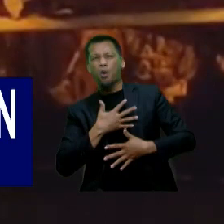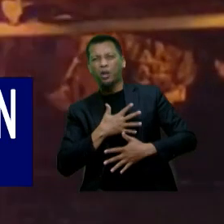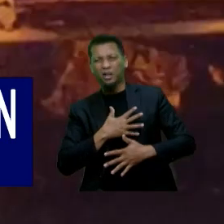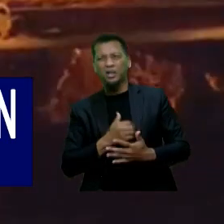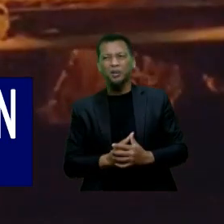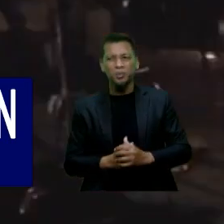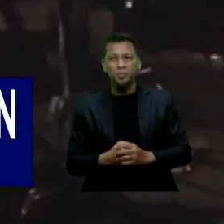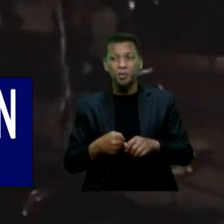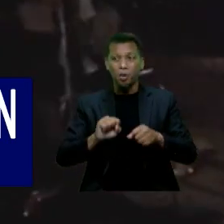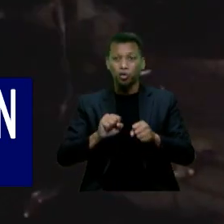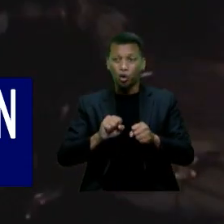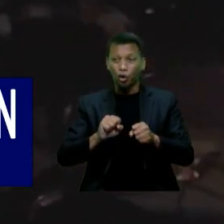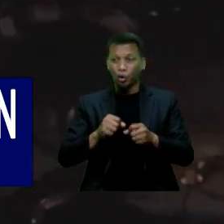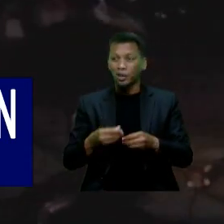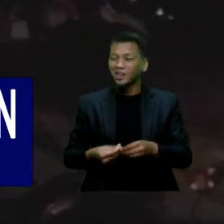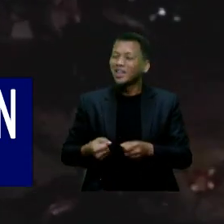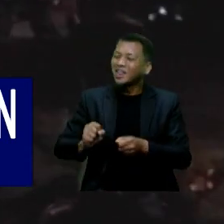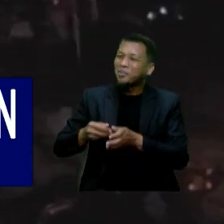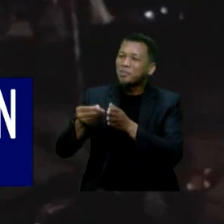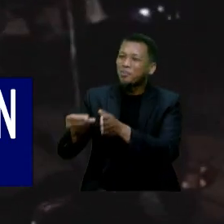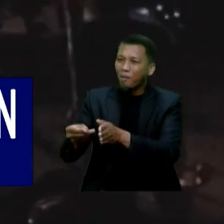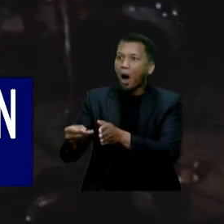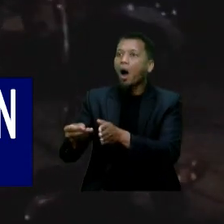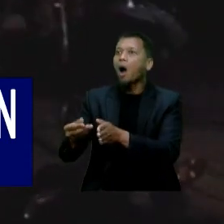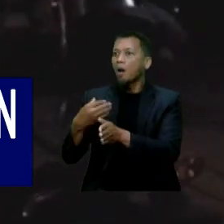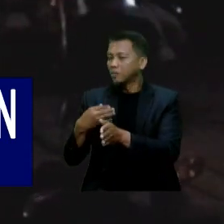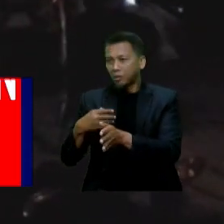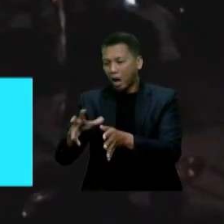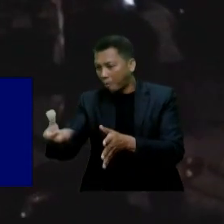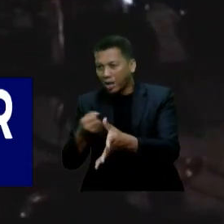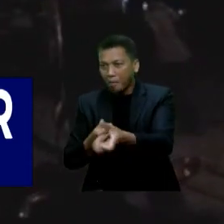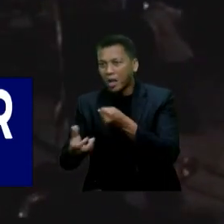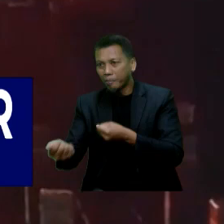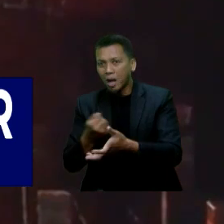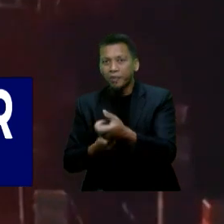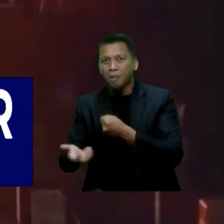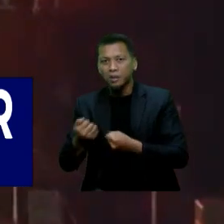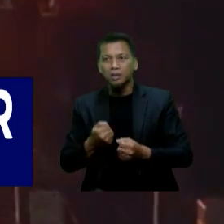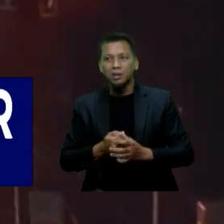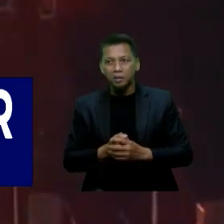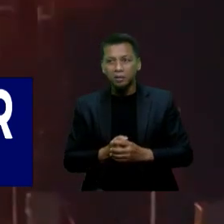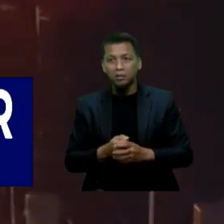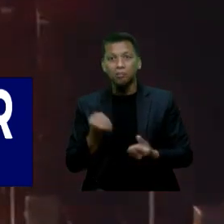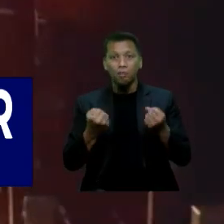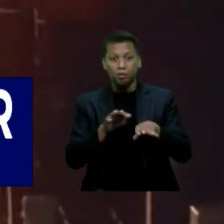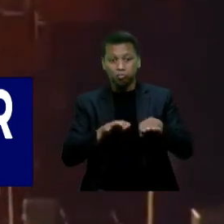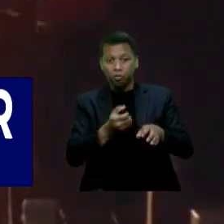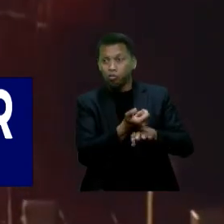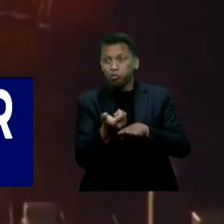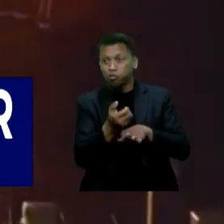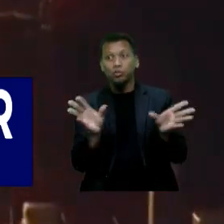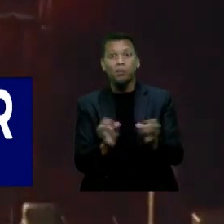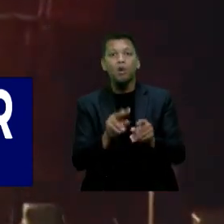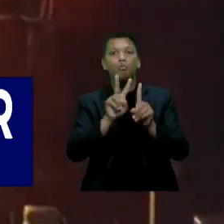menitipkan kendaraannya berusaha menyelamatkan motor masing-masing. Kebakaran padam setelah 22 mobil damkar dengan 80 personil diterjunkan